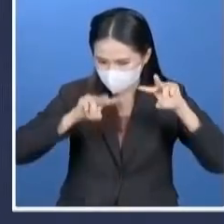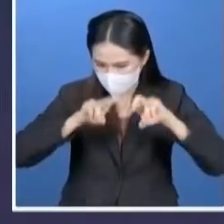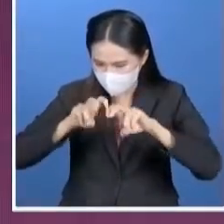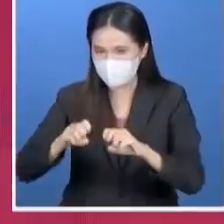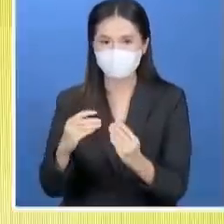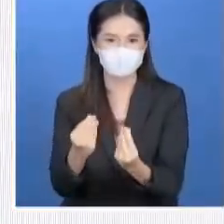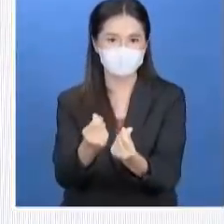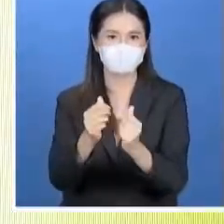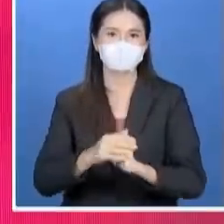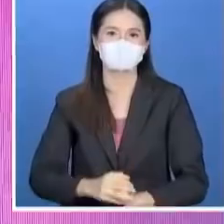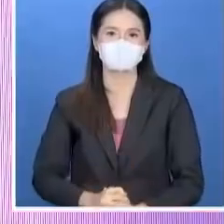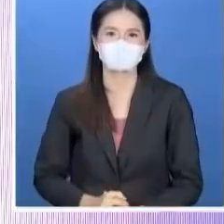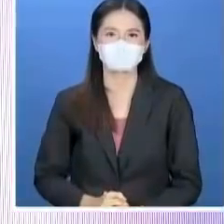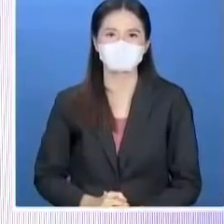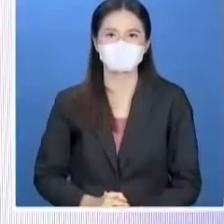ละเอียด